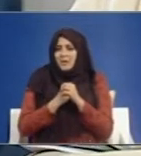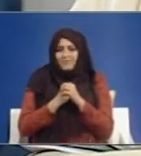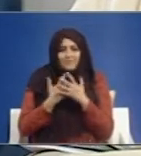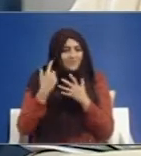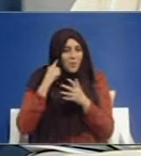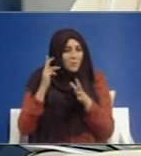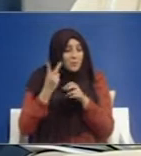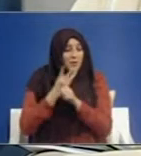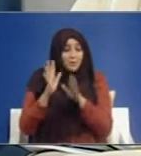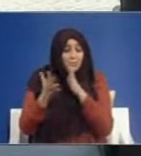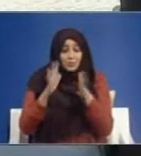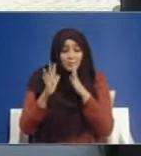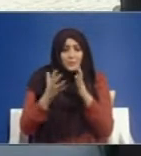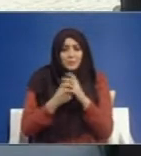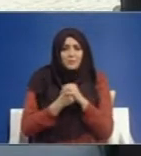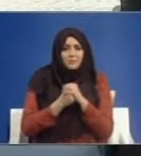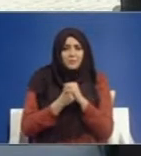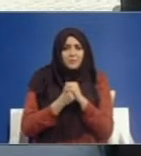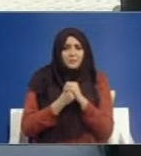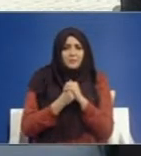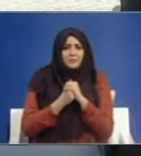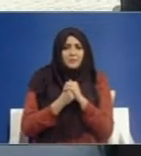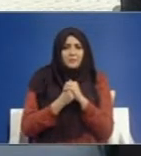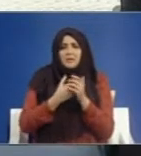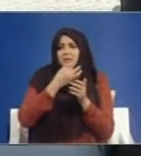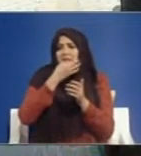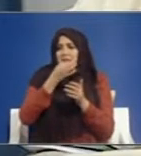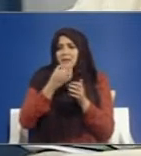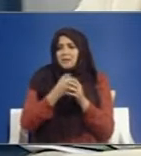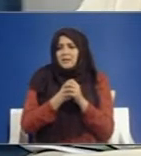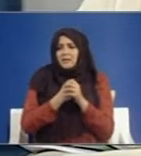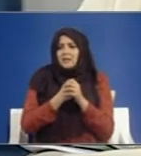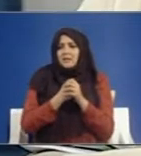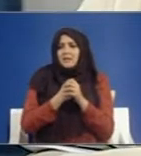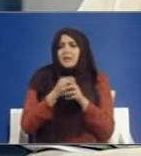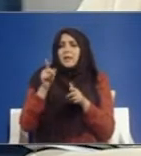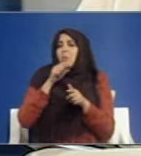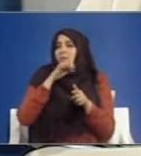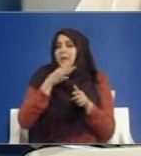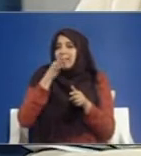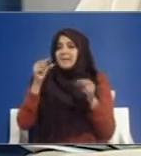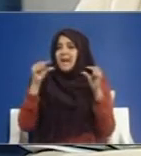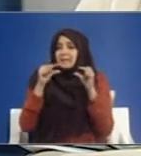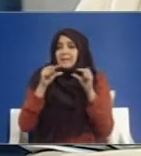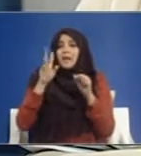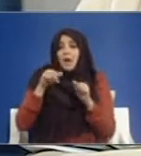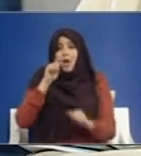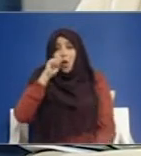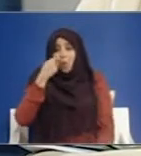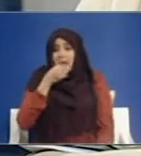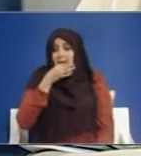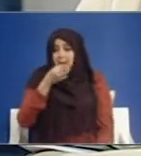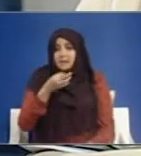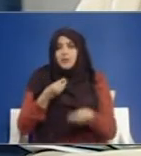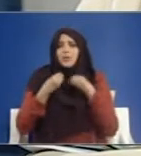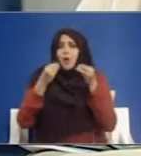وسلم الحديث هذا في جماعة وكان من بينهم سيدنا عمر رضي الله عنه، وحدث بتصوير